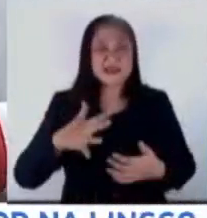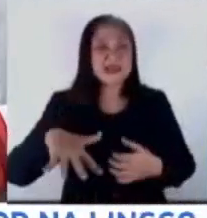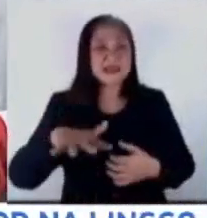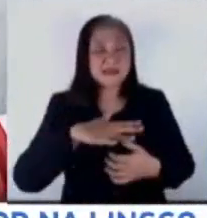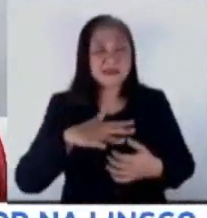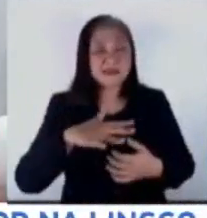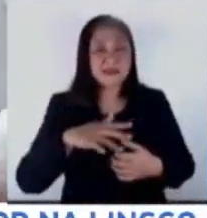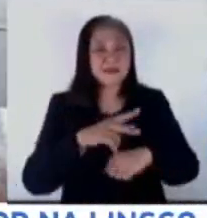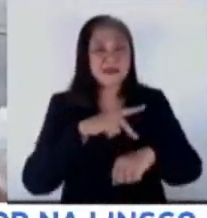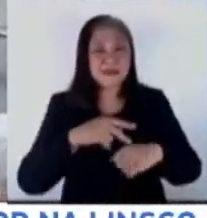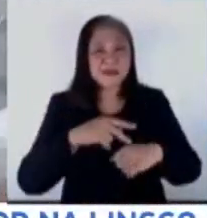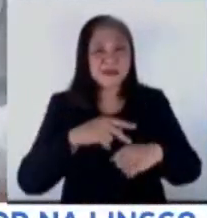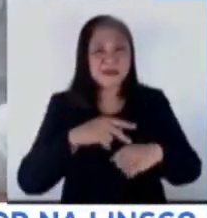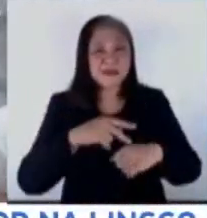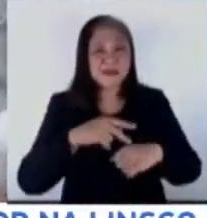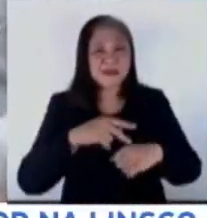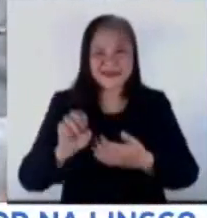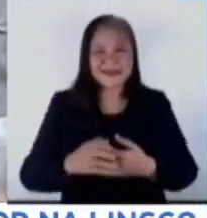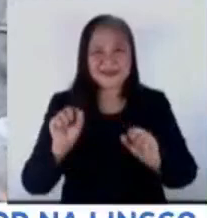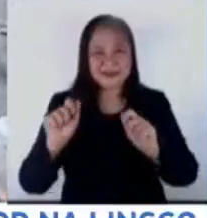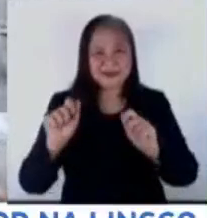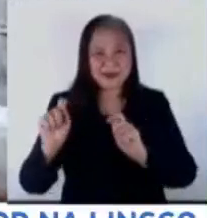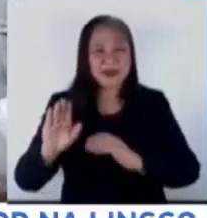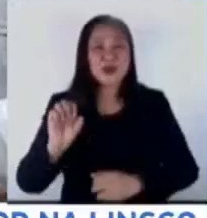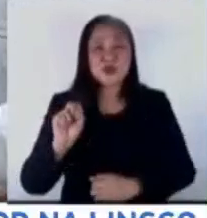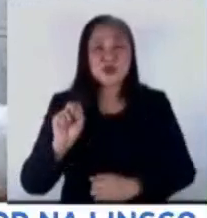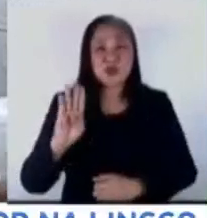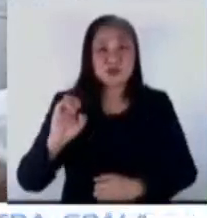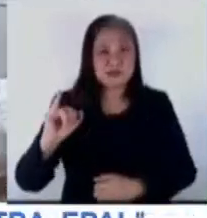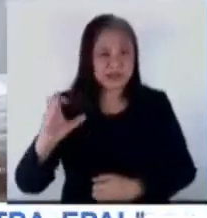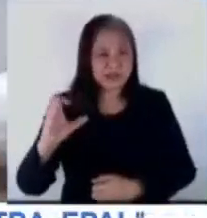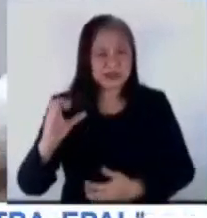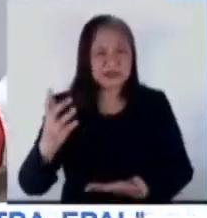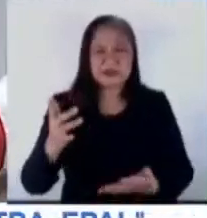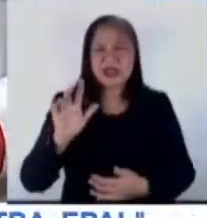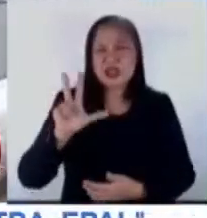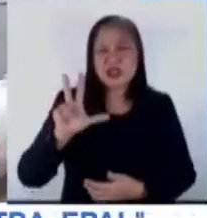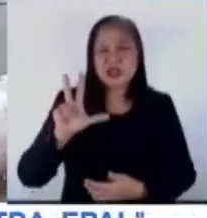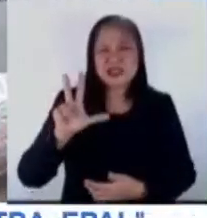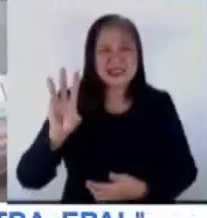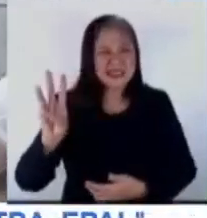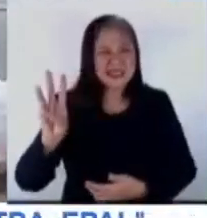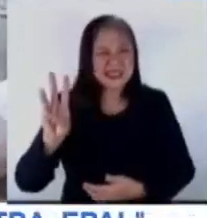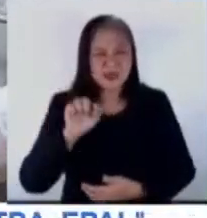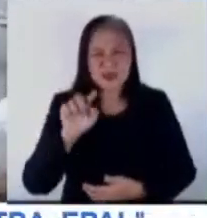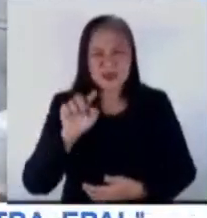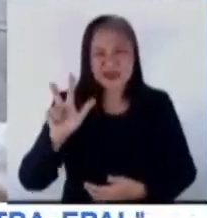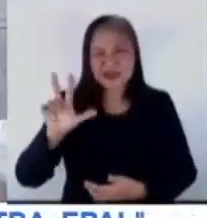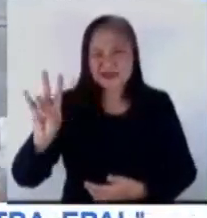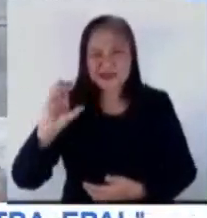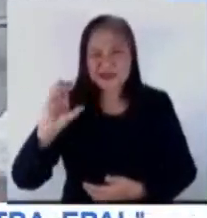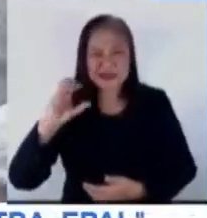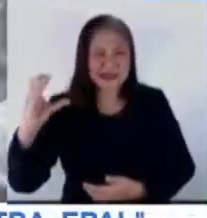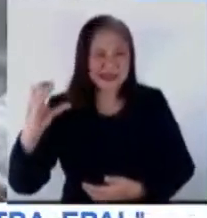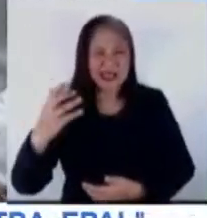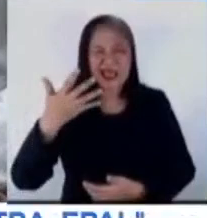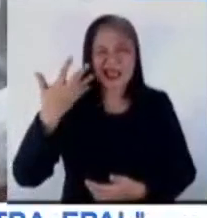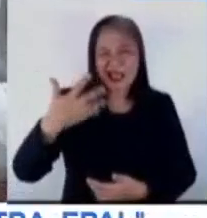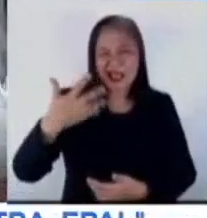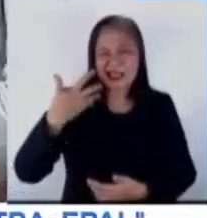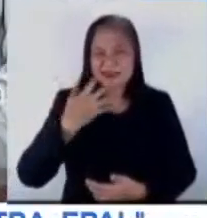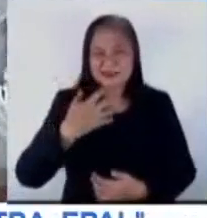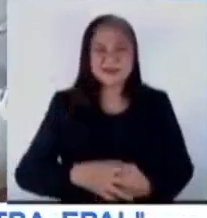sa may Subic, posibleng nasa 36 hanggang 37 degrees Celsius yung init factor. Nasa 37 to 38